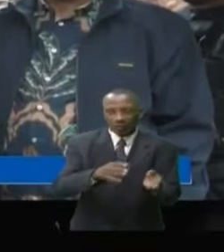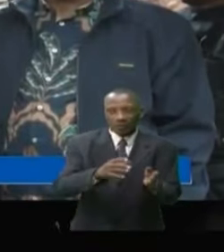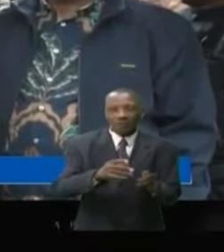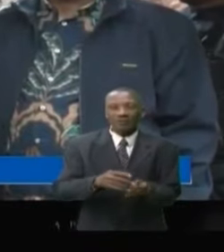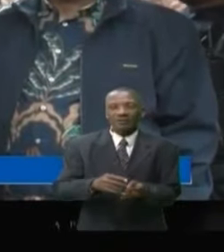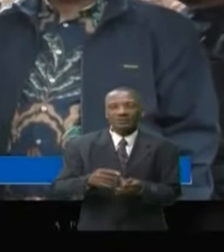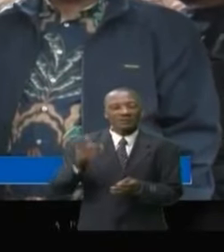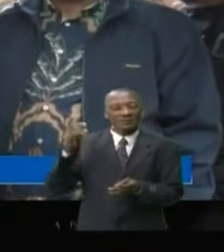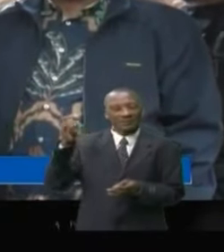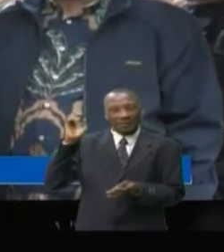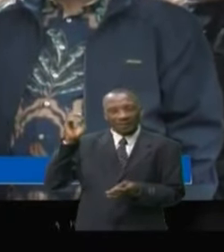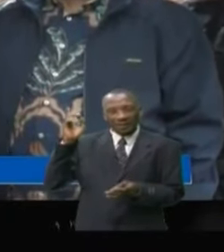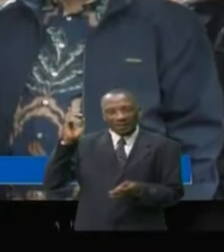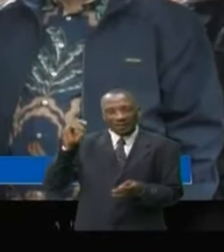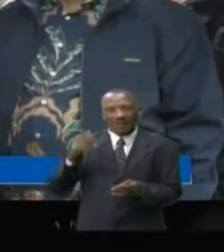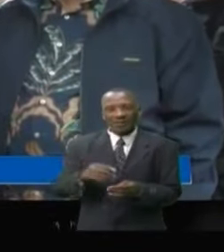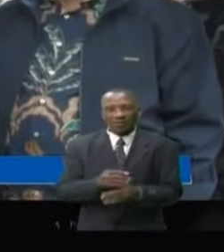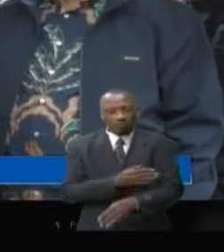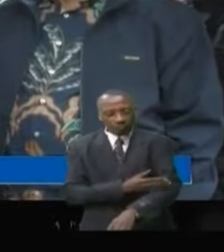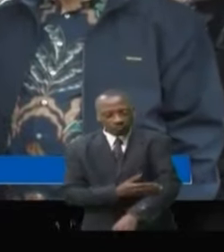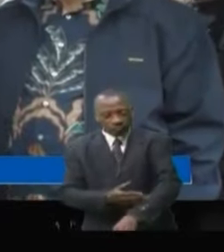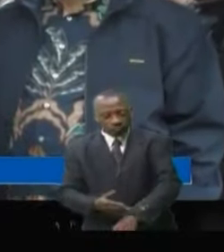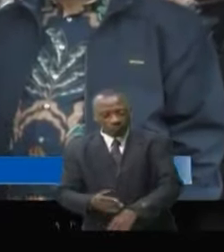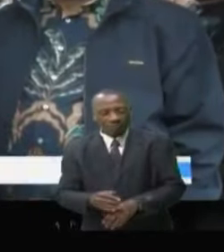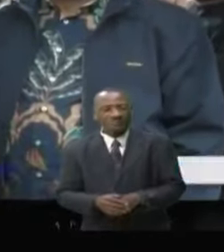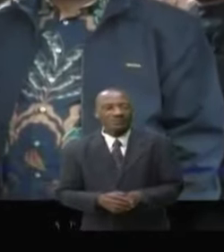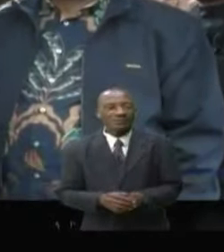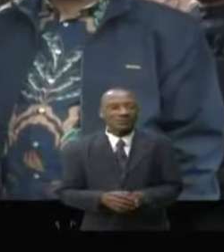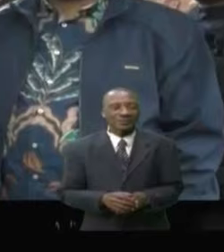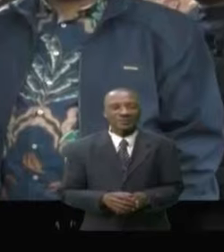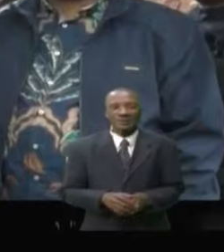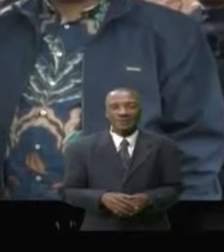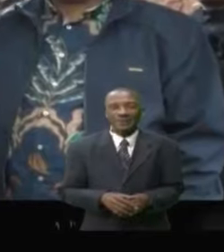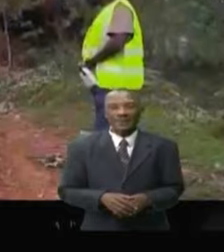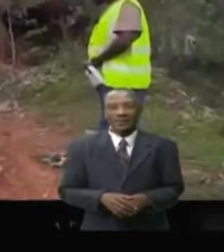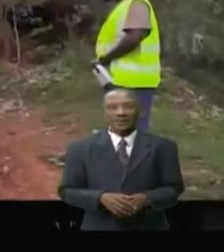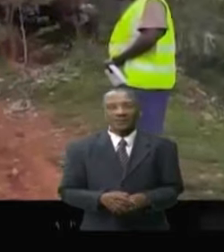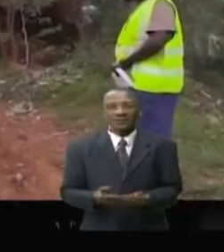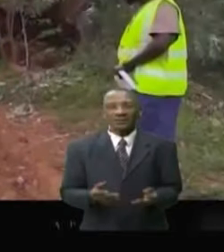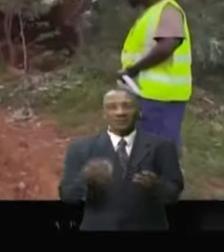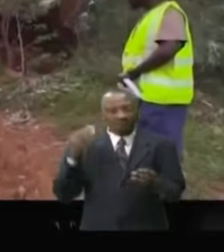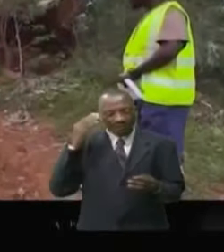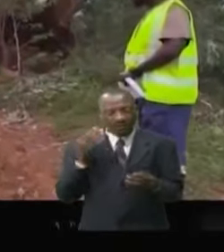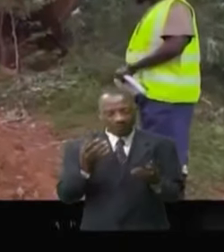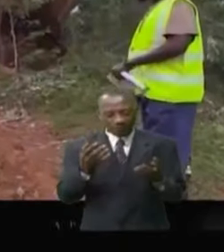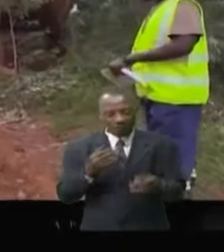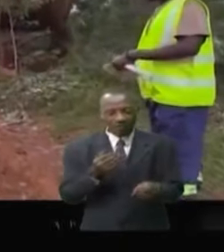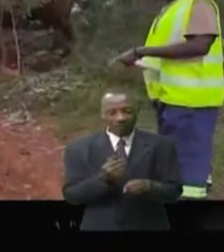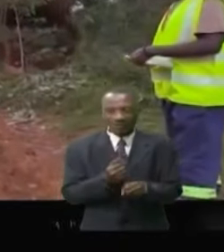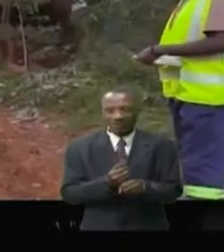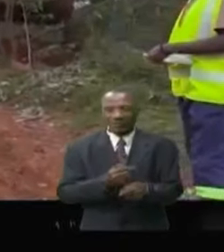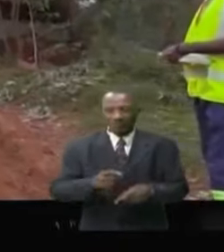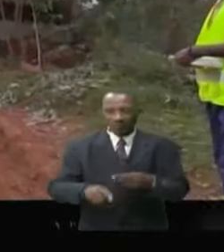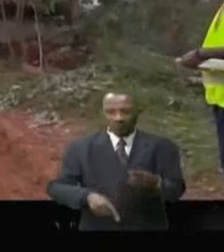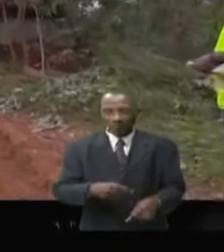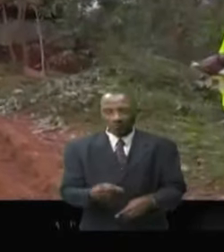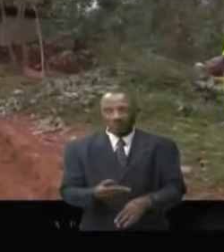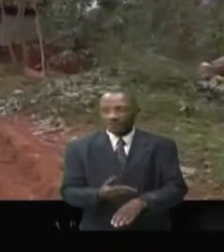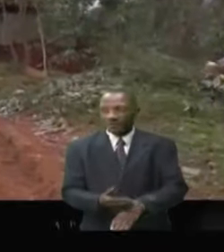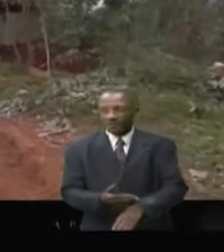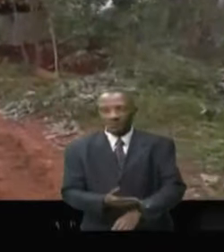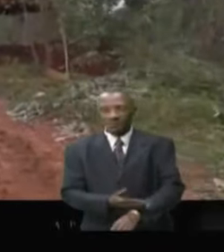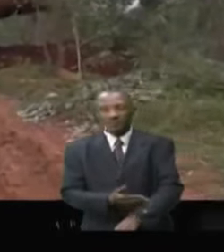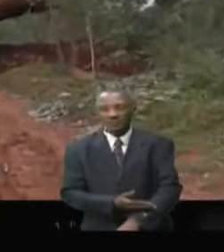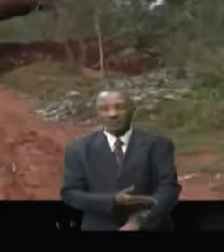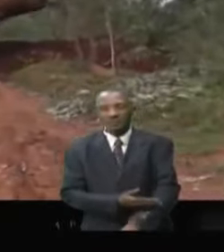ici nous ne sommes pas dans une réhabilitation nous sommes dans une construction de route notons que cette délégation était composée de la